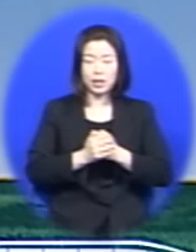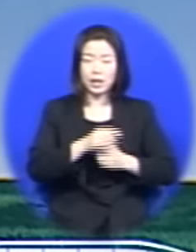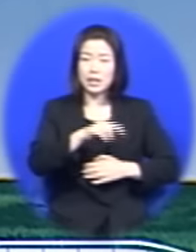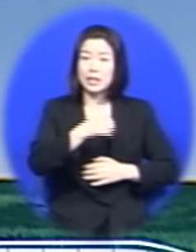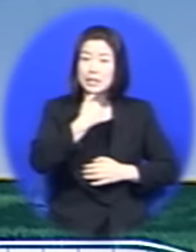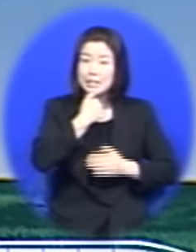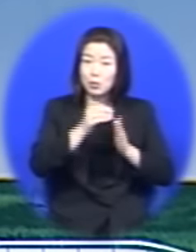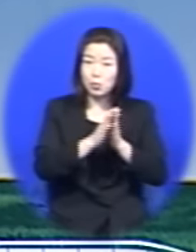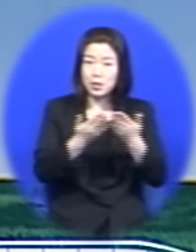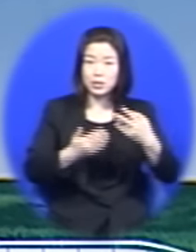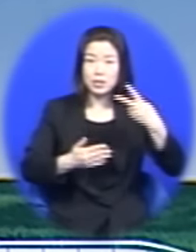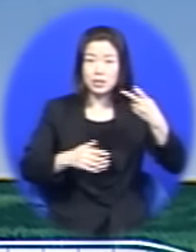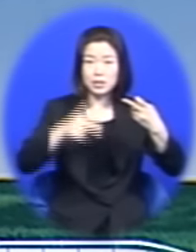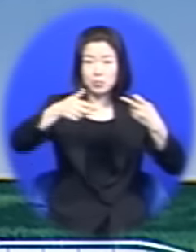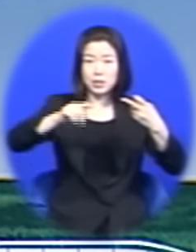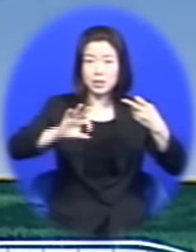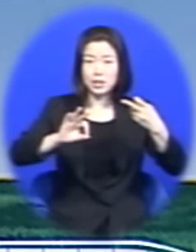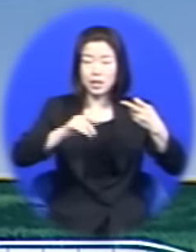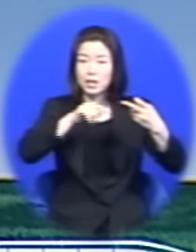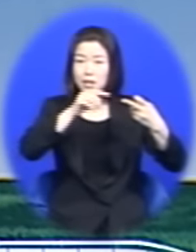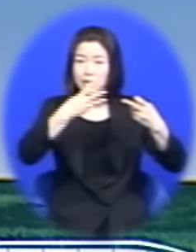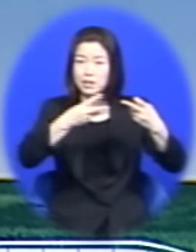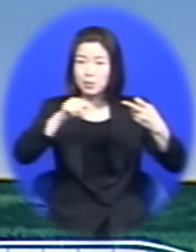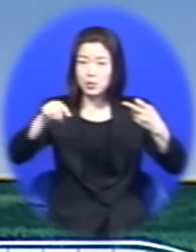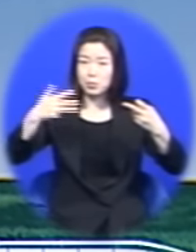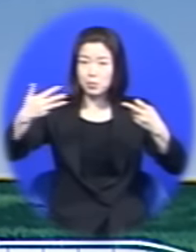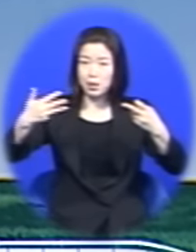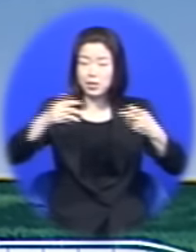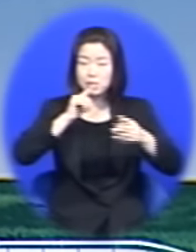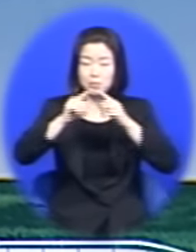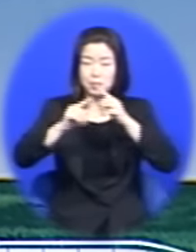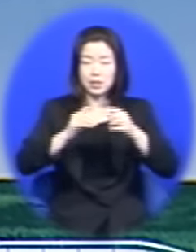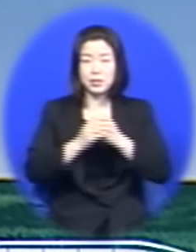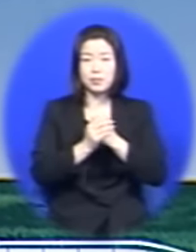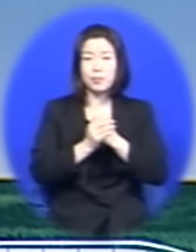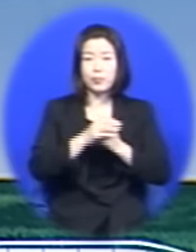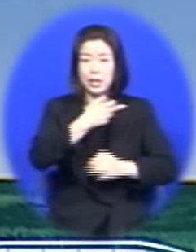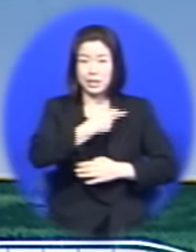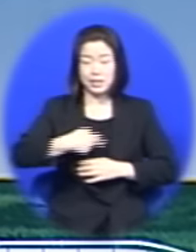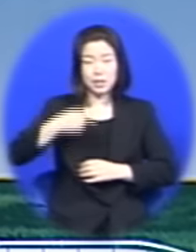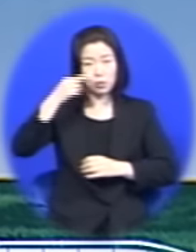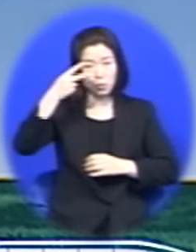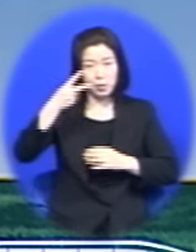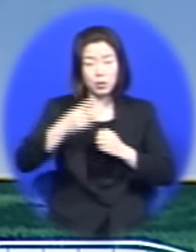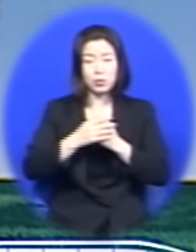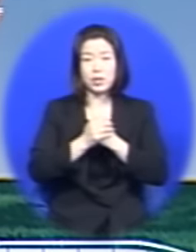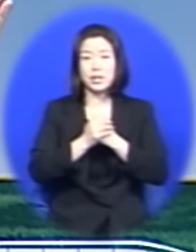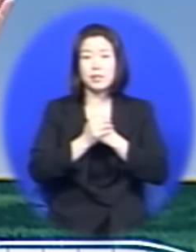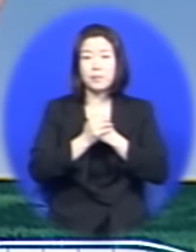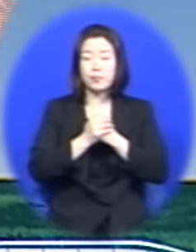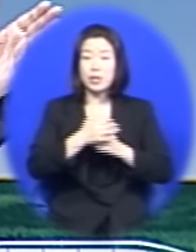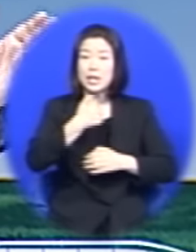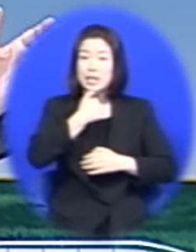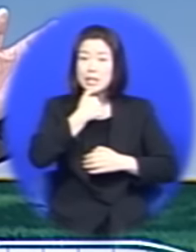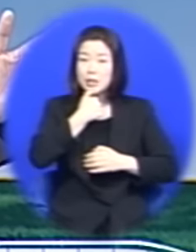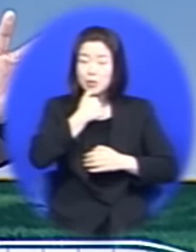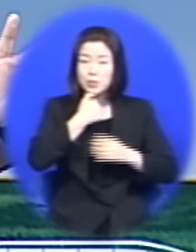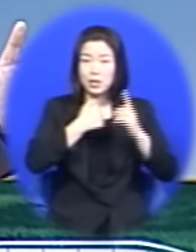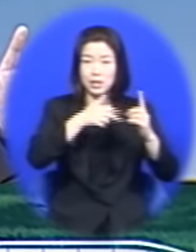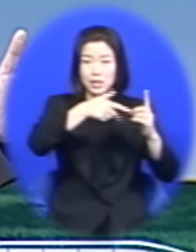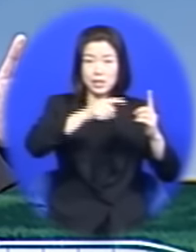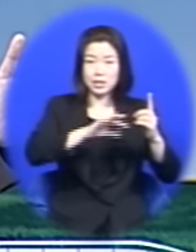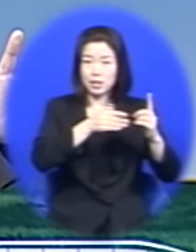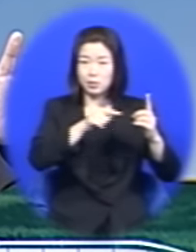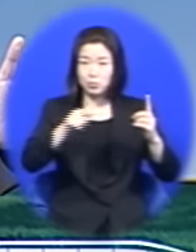이 로마서 12장 3절부터 8절까지의 말씀은 사도 바울이 그 로마서